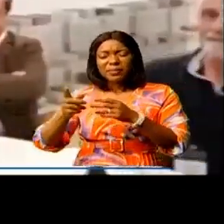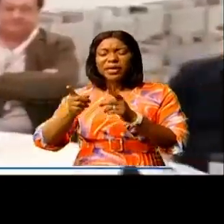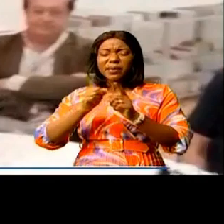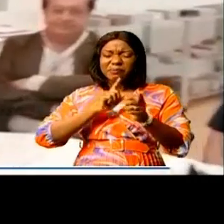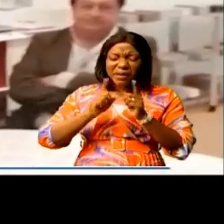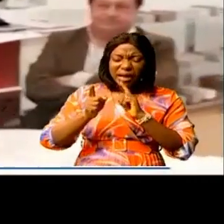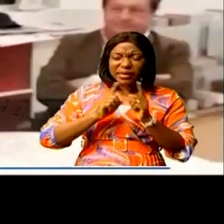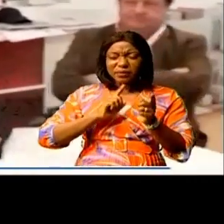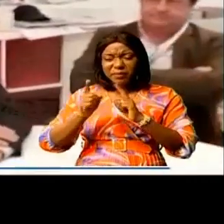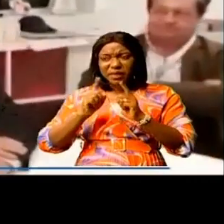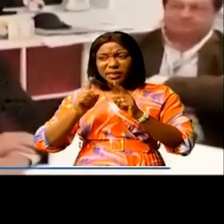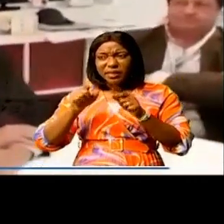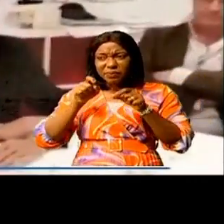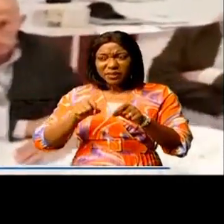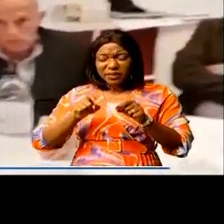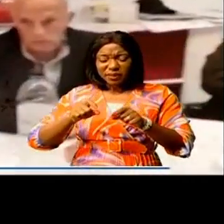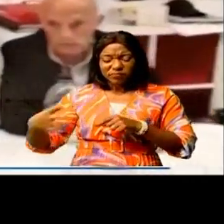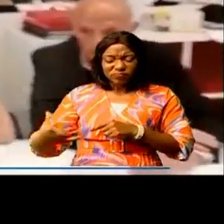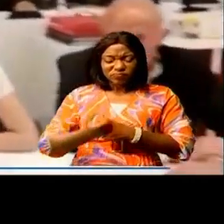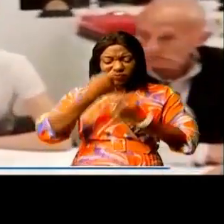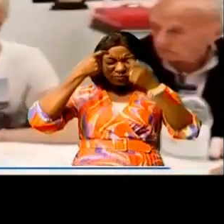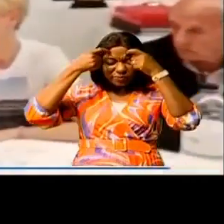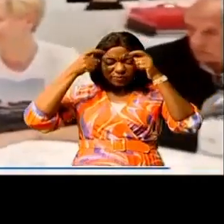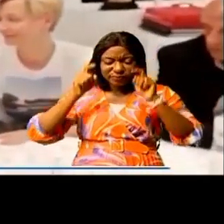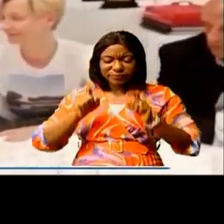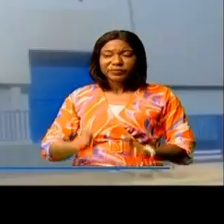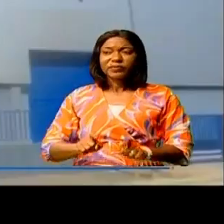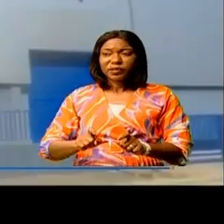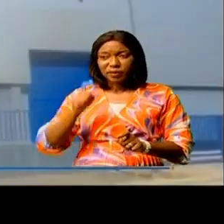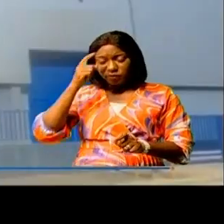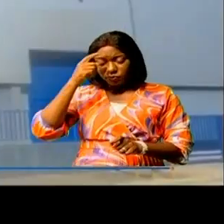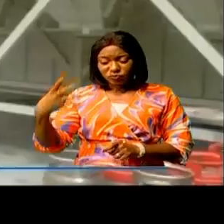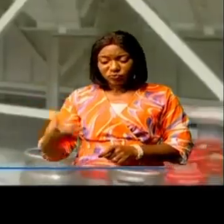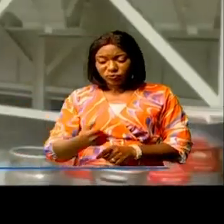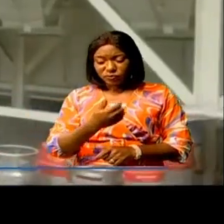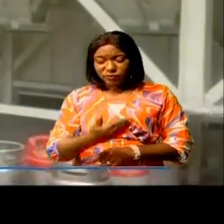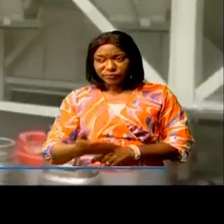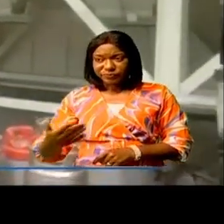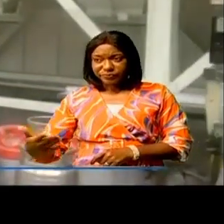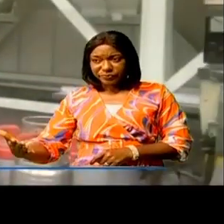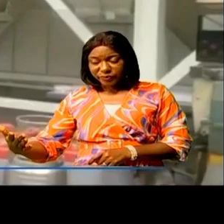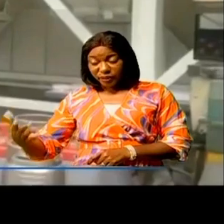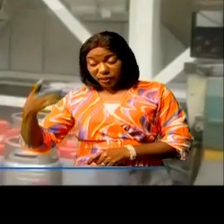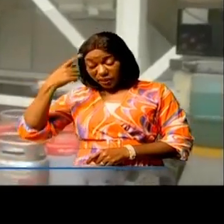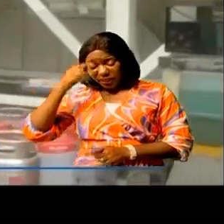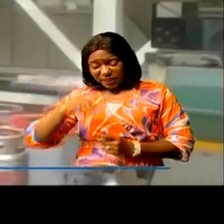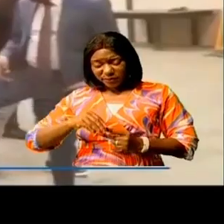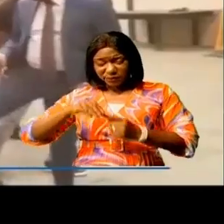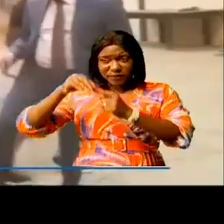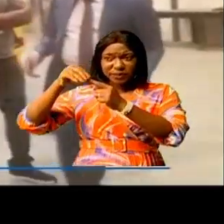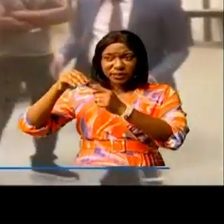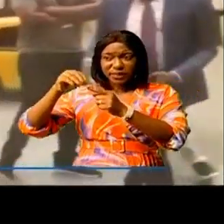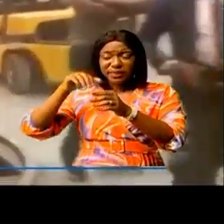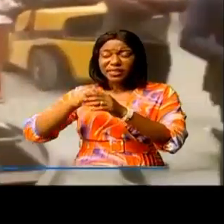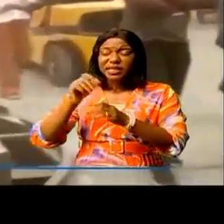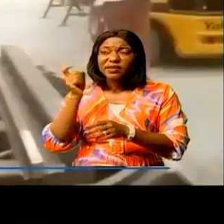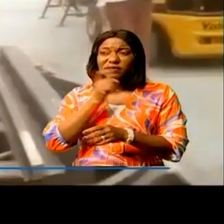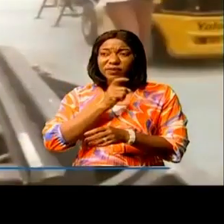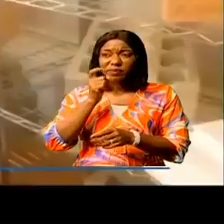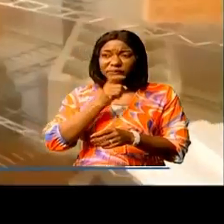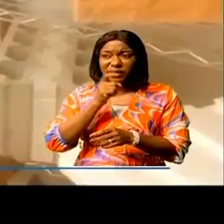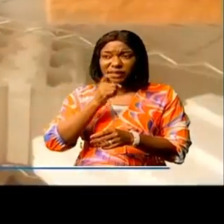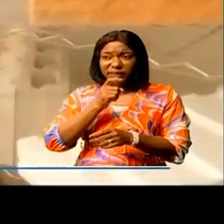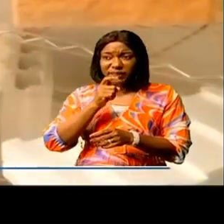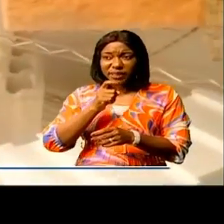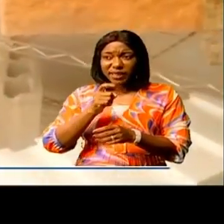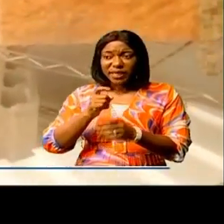sont enfin tombées d'accord sur les modalités d'achat de cette machine Rometa spécialisée dans la fabrication de pavés, de